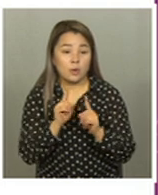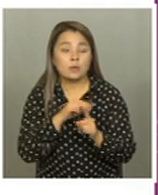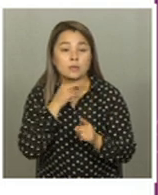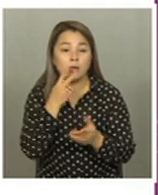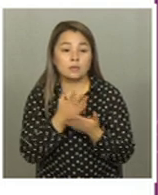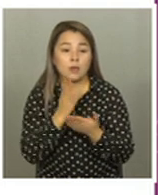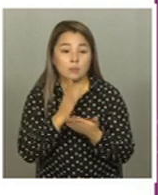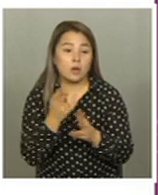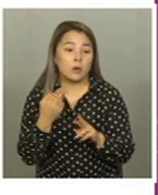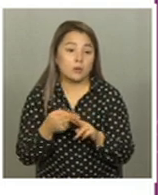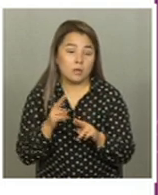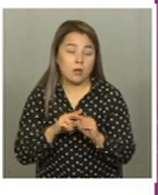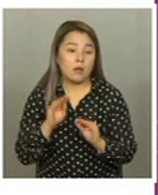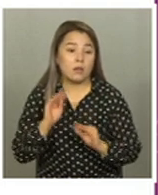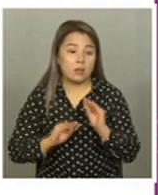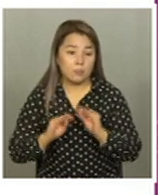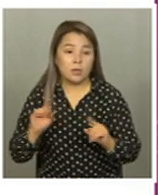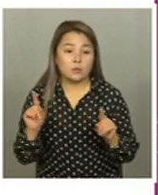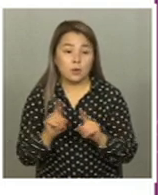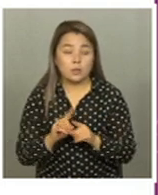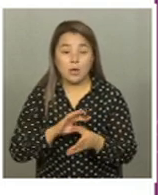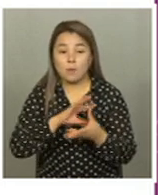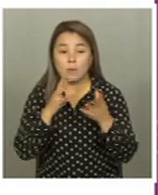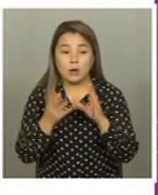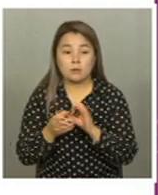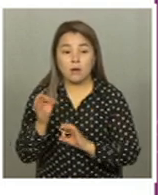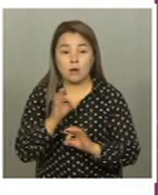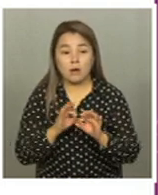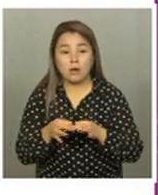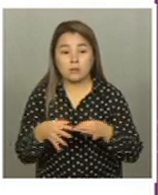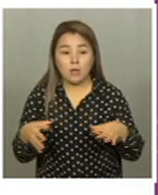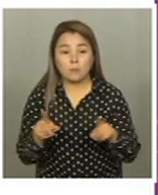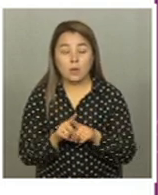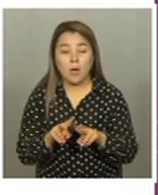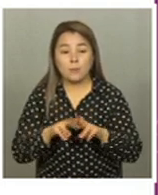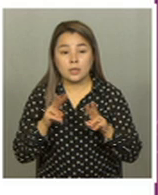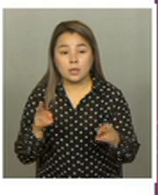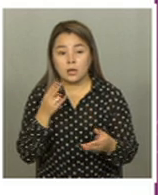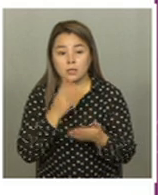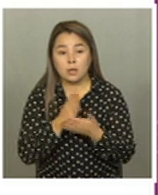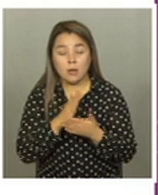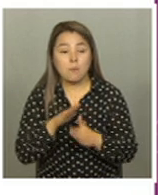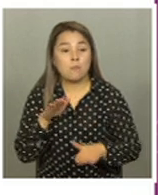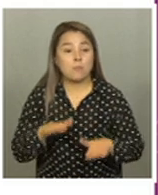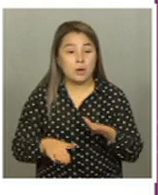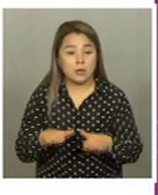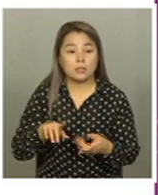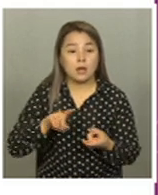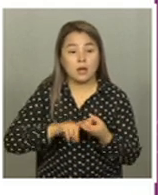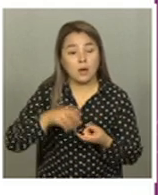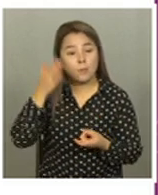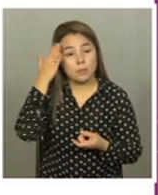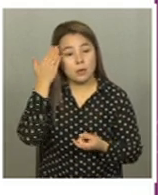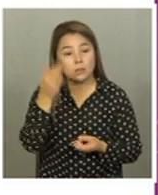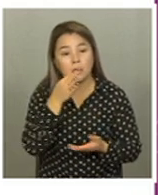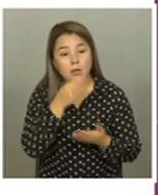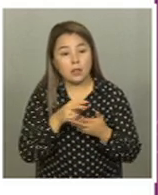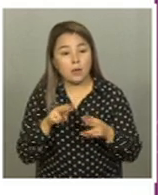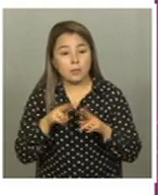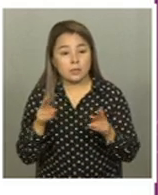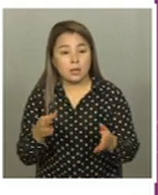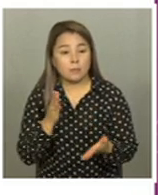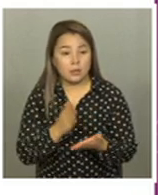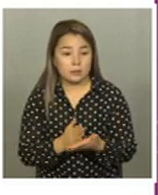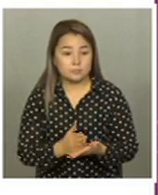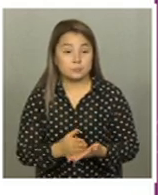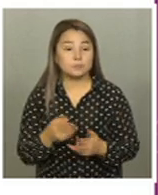бір элементтің барлық атомдары бірдей, яғни олардың массалары мен қасиеттері де бірдей болады.